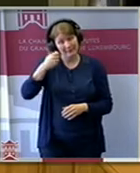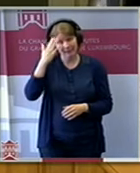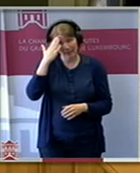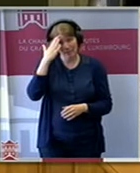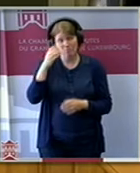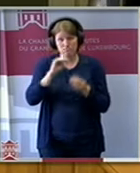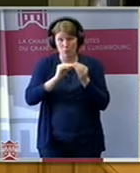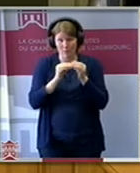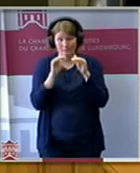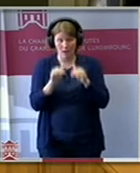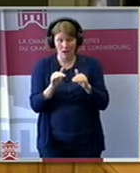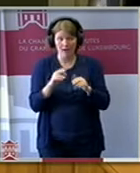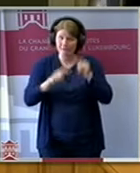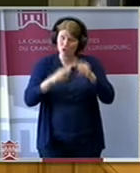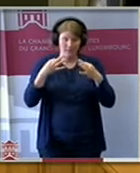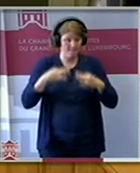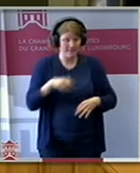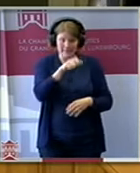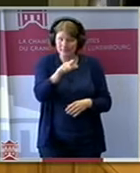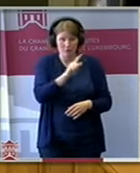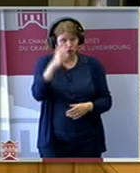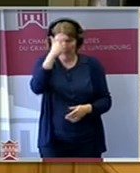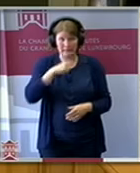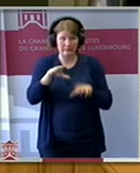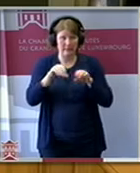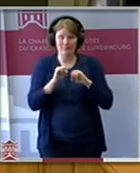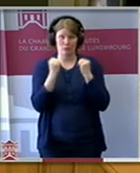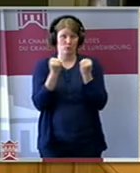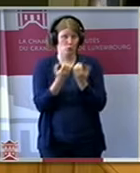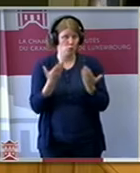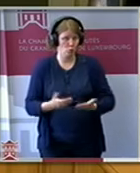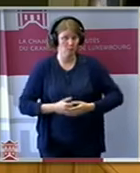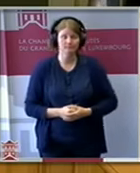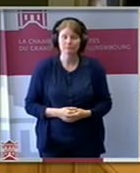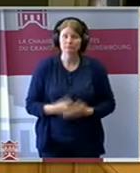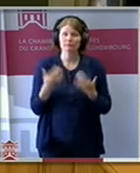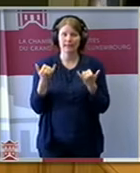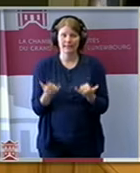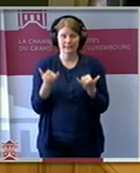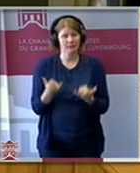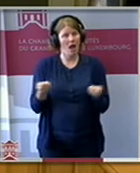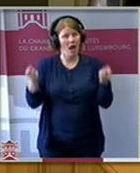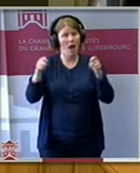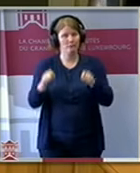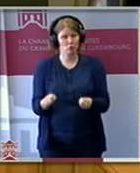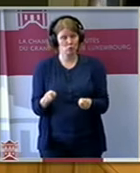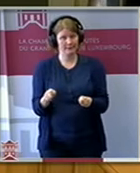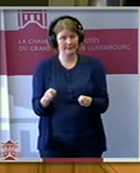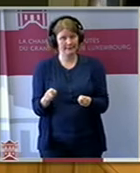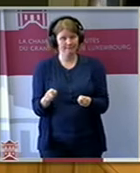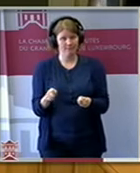Problem, gewisse Ministerin machen das nicht seriös. Voilà. Bon, da sind ich aber schlussendlich um ein Ukom